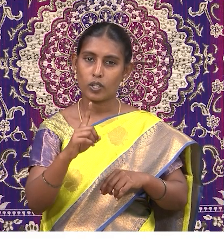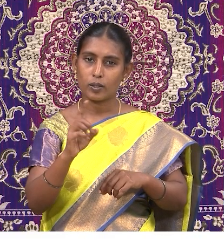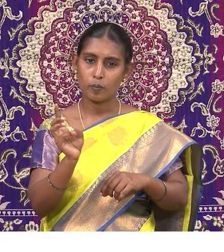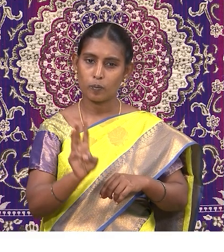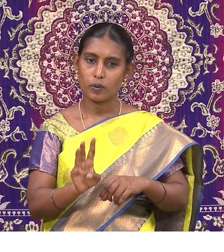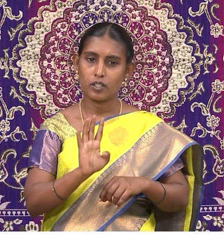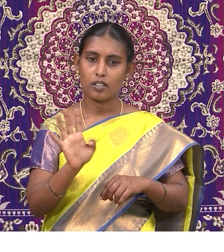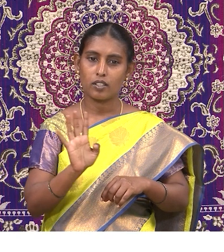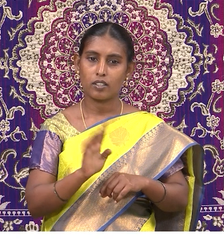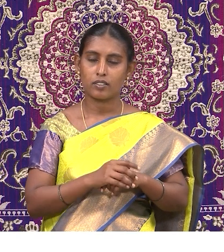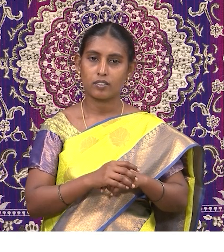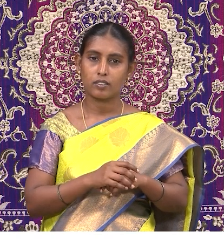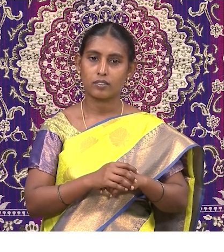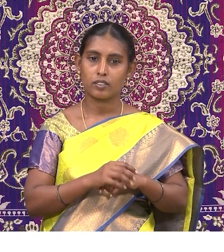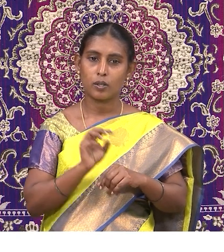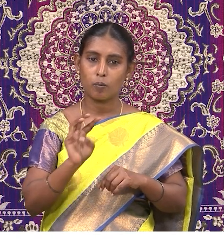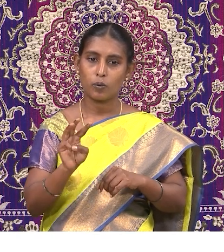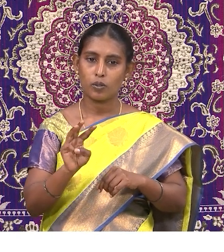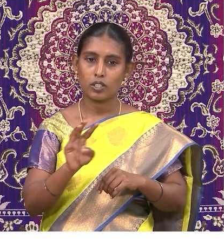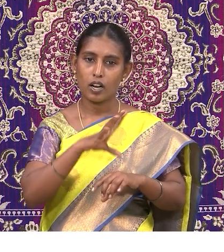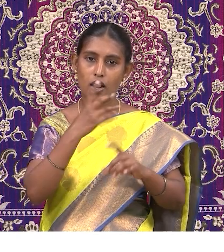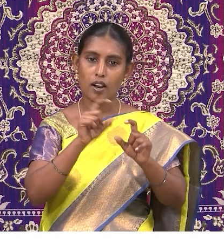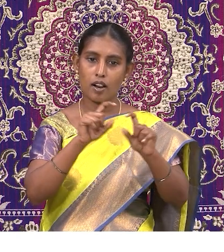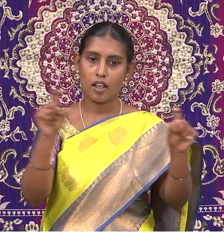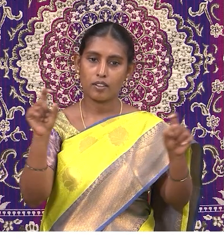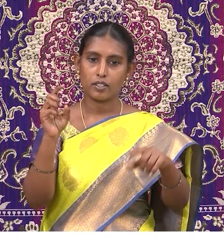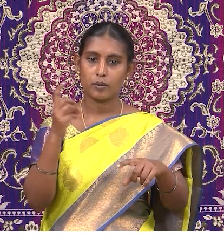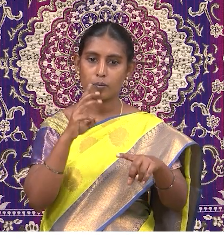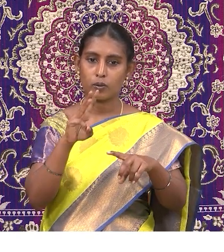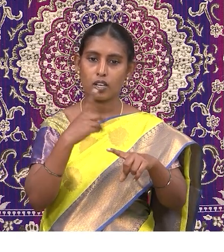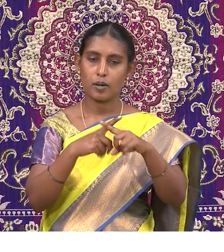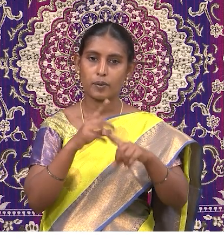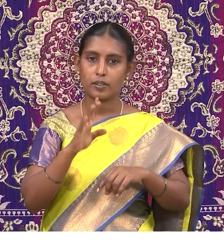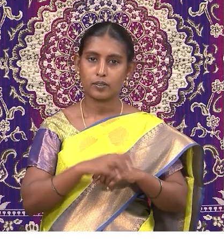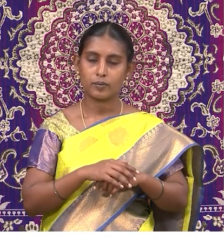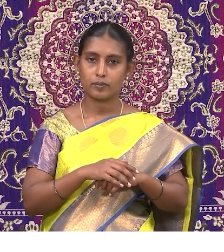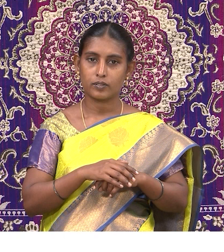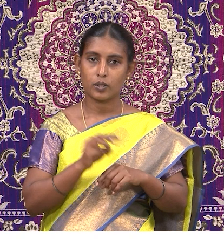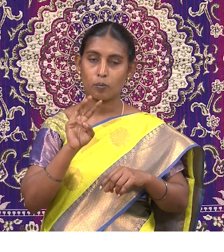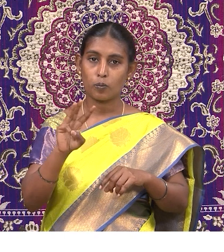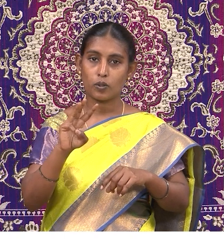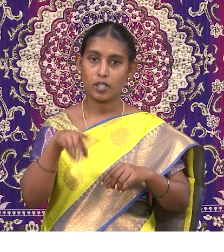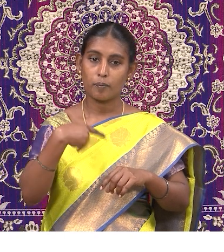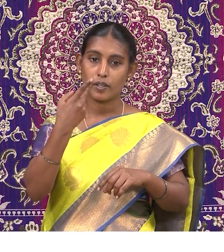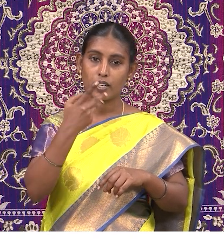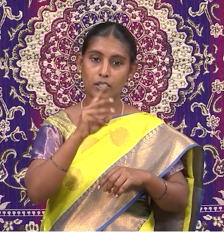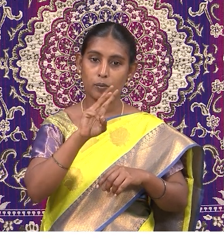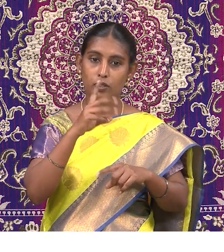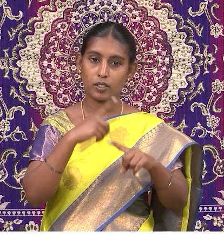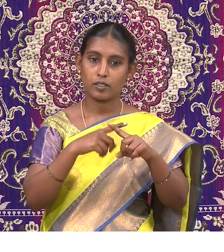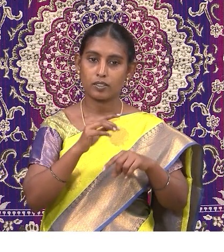இங்கே இருக்கக்கூடியது 3, அந்த 3 மட்டுமே முழுமையாக பெருக்குகின்றோம். அப்போ 3 பெருக்கினா என்ன